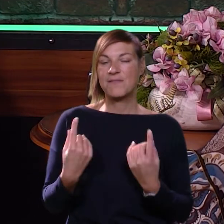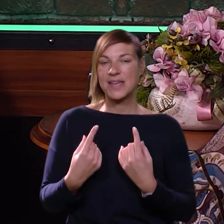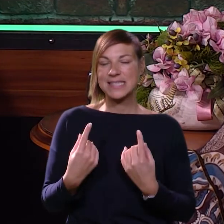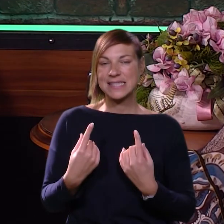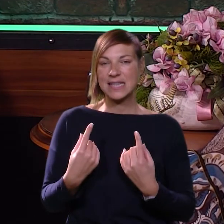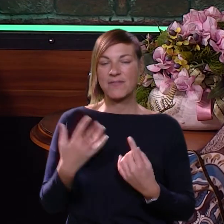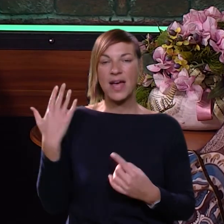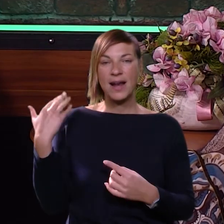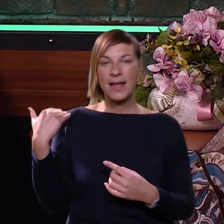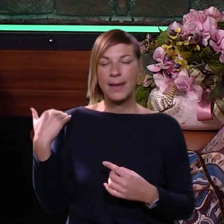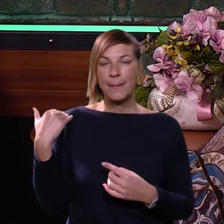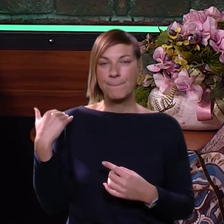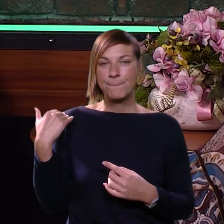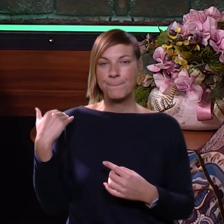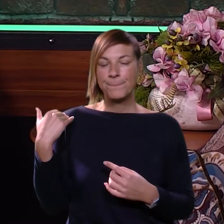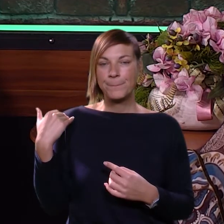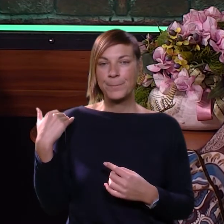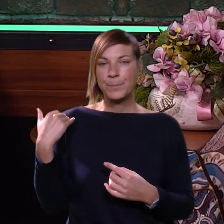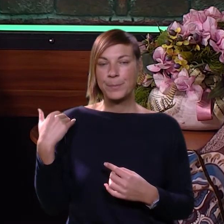i festival. Festival je bio